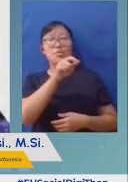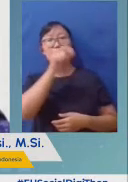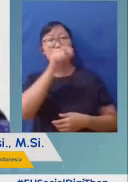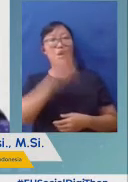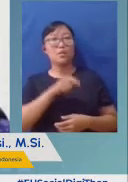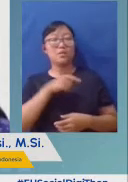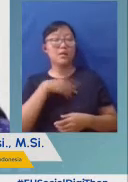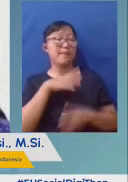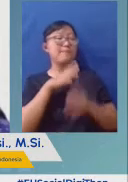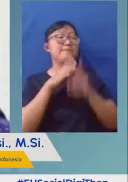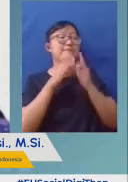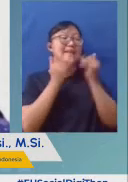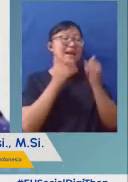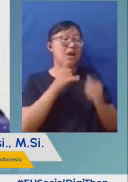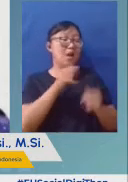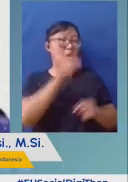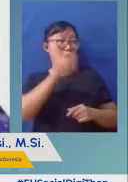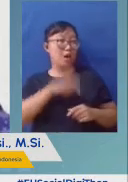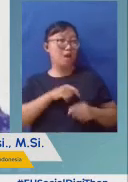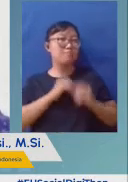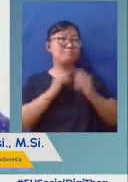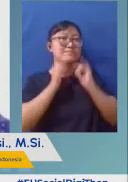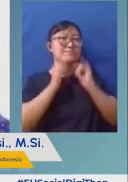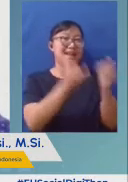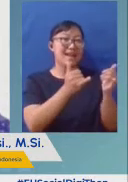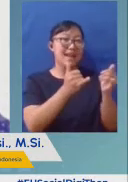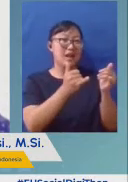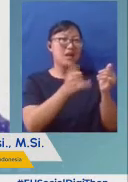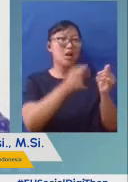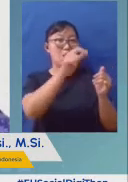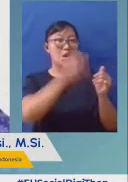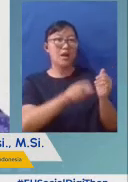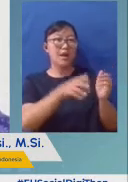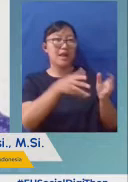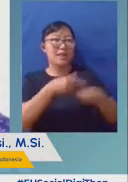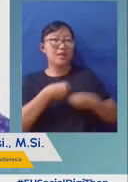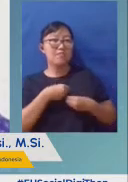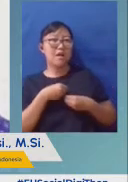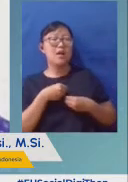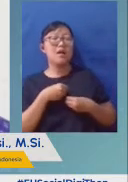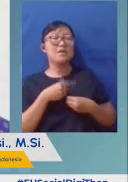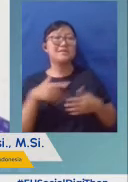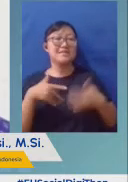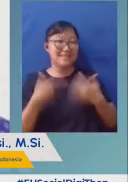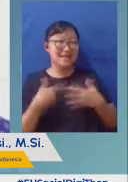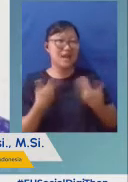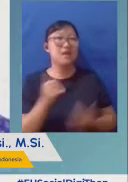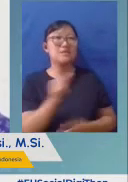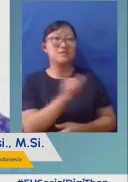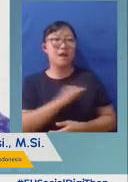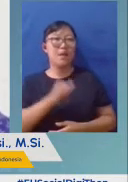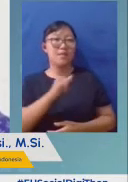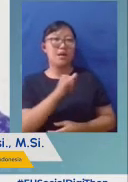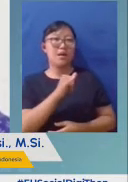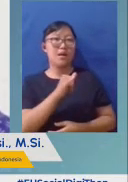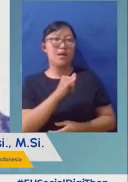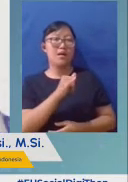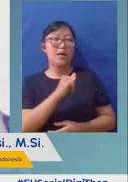candaan dan orang yang menerimanya sama-sama senang, gitu ya. Kita setara nih